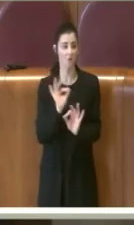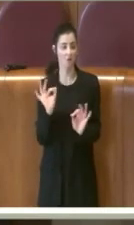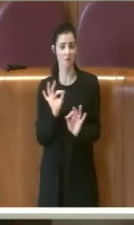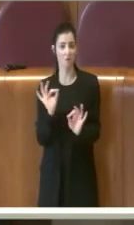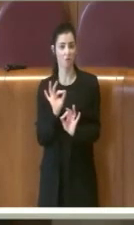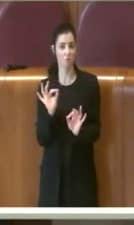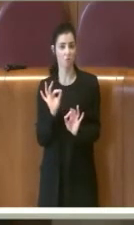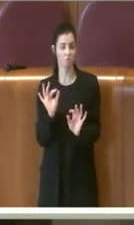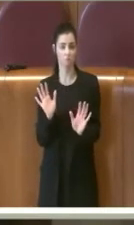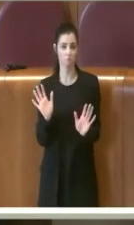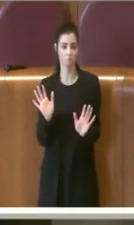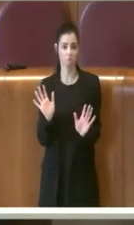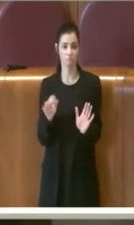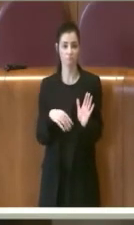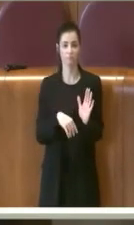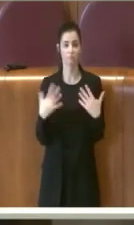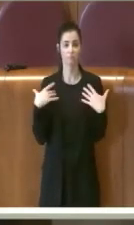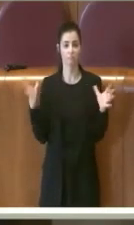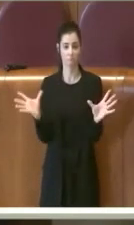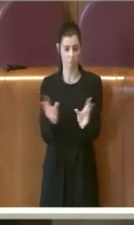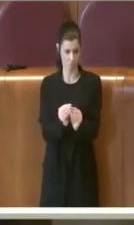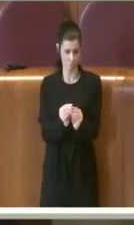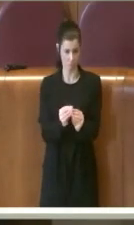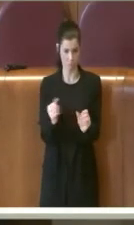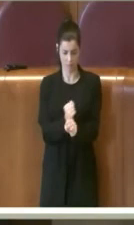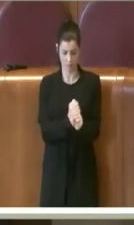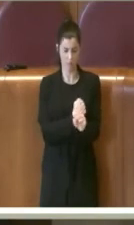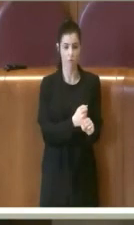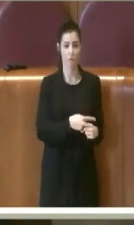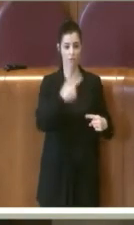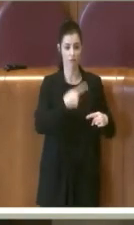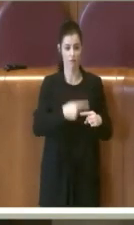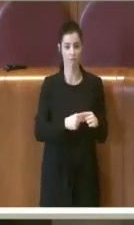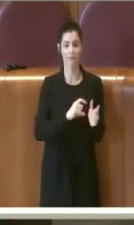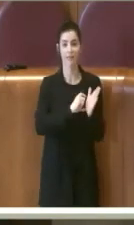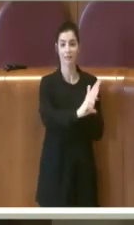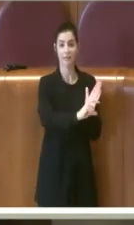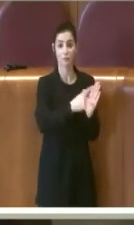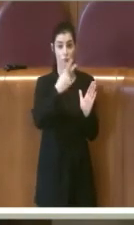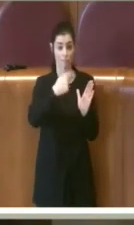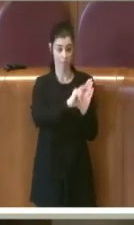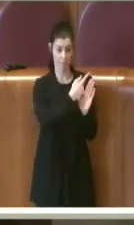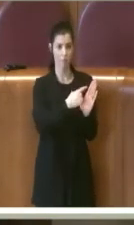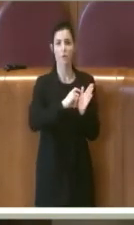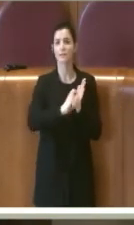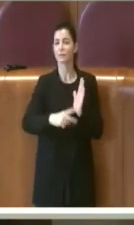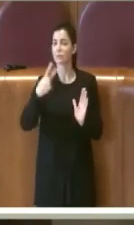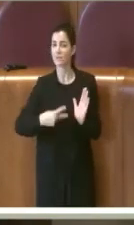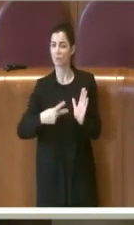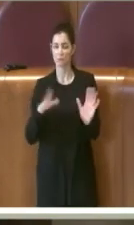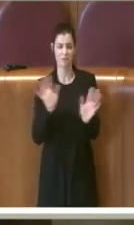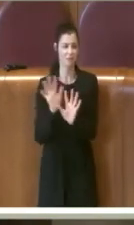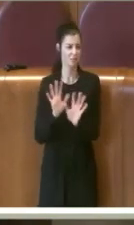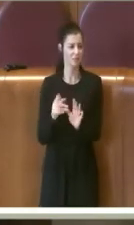tutto, l'ordinarietà delle operazioni fatte sul titolo primo, il disastro fatto sul titolo secondo, e ripeto, avremo